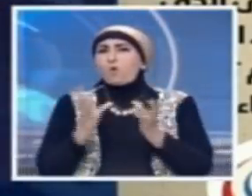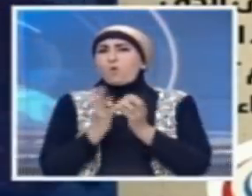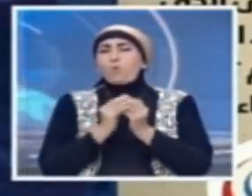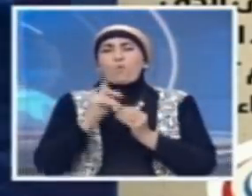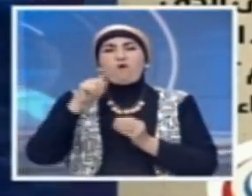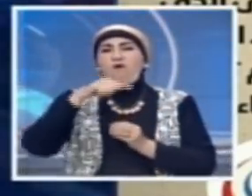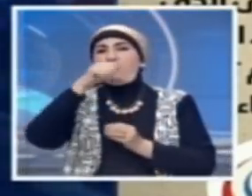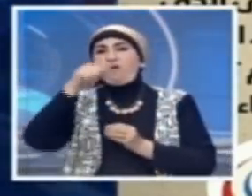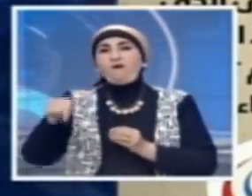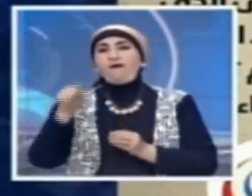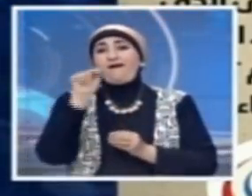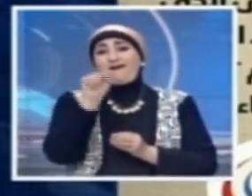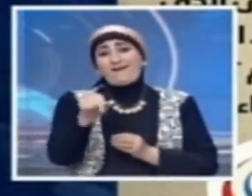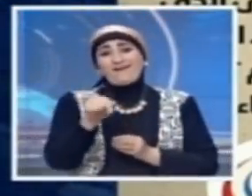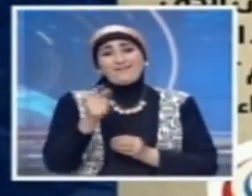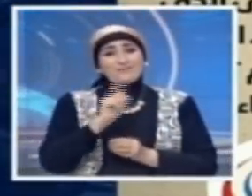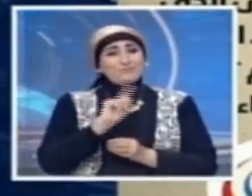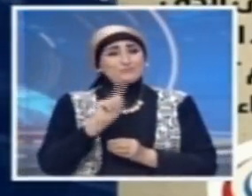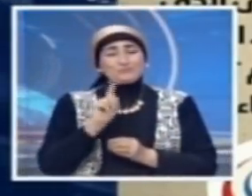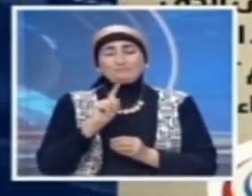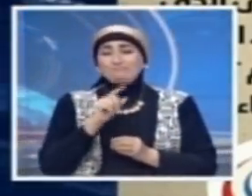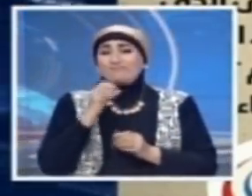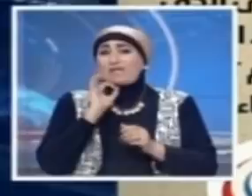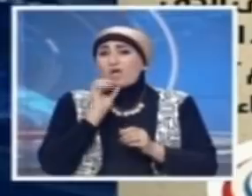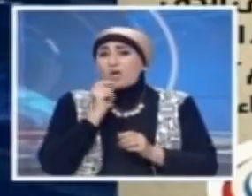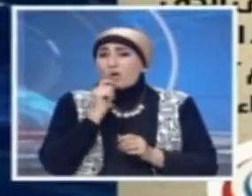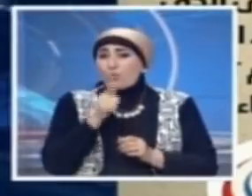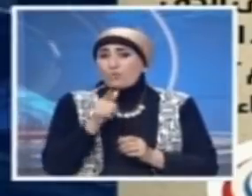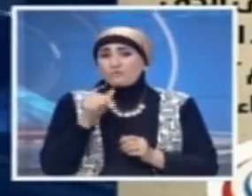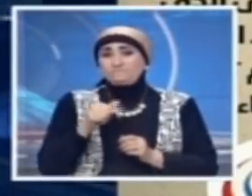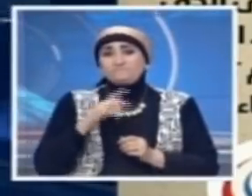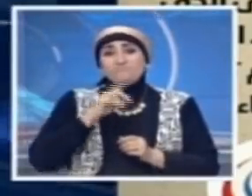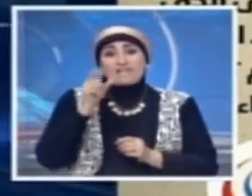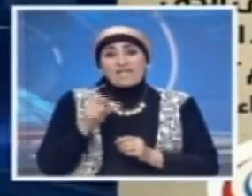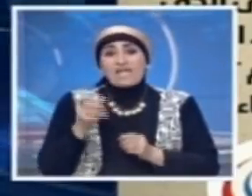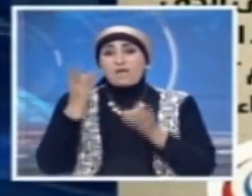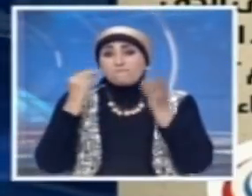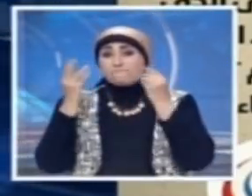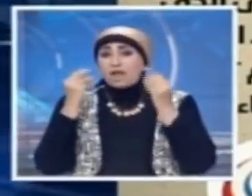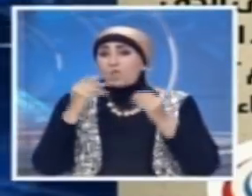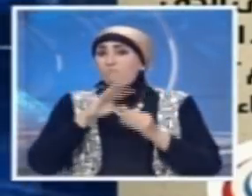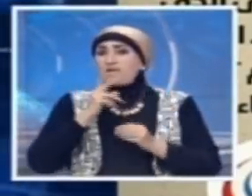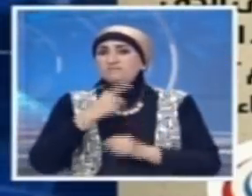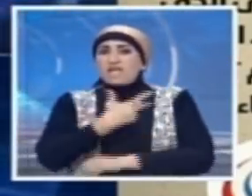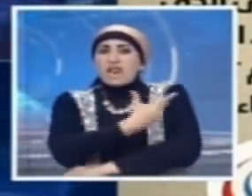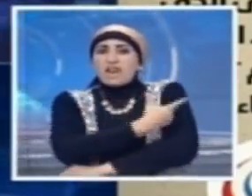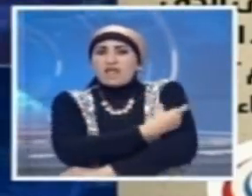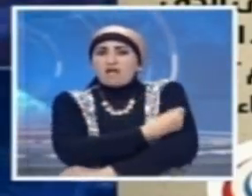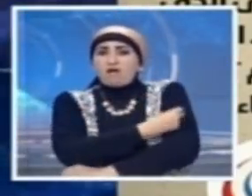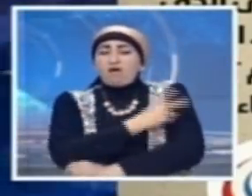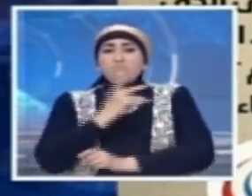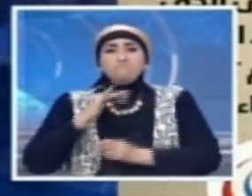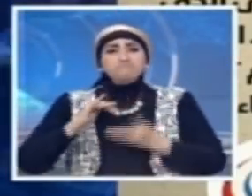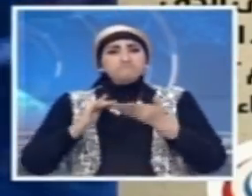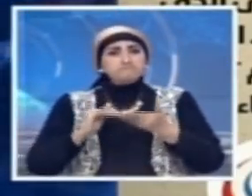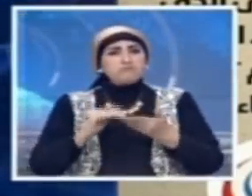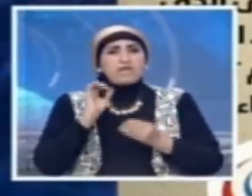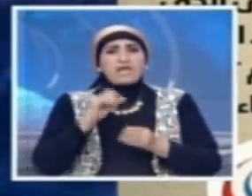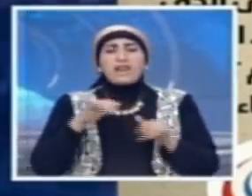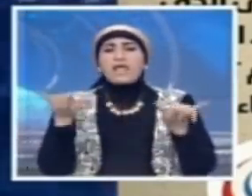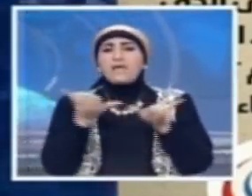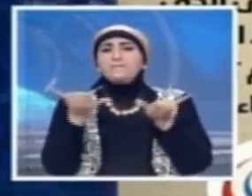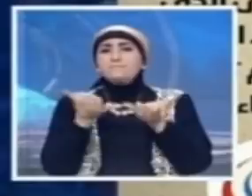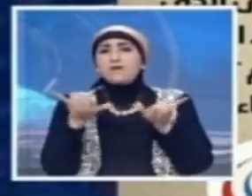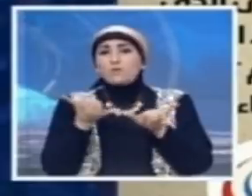بالرسالة مغلوطة وغير دقيقة، مشيرة إلى إتاحة جميع المعلومات حول اللقاح وفائدته